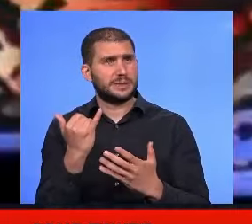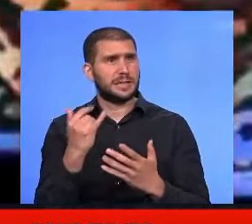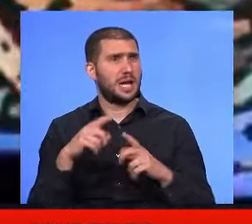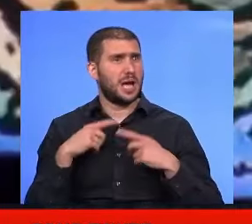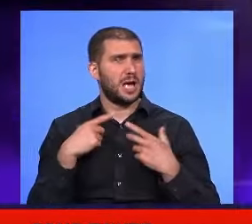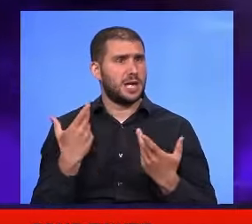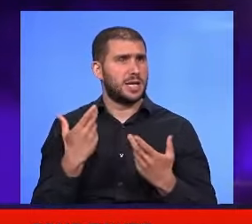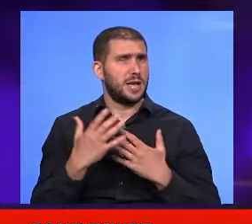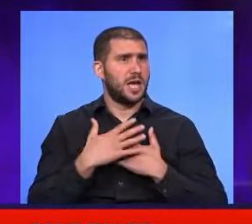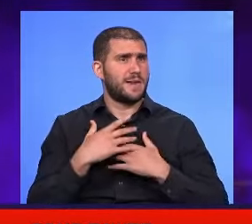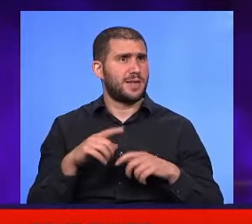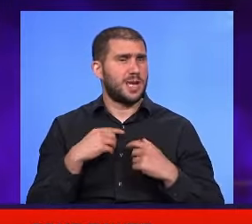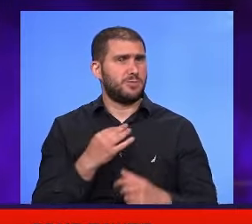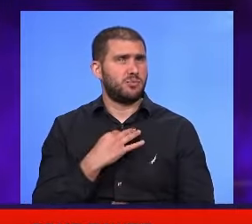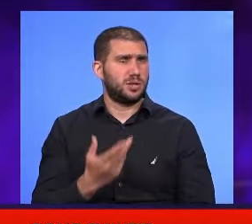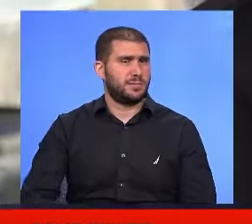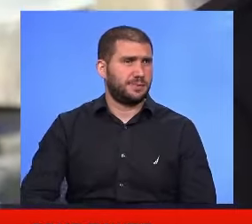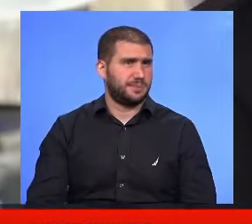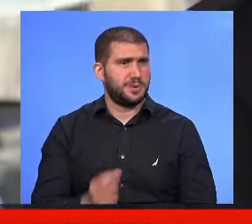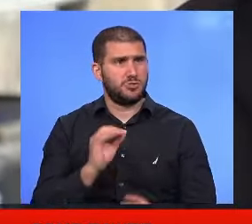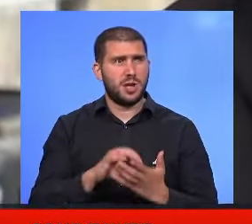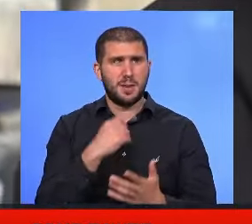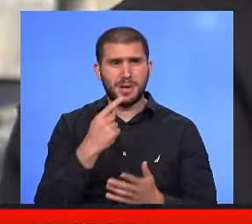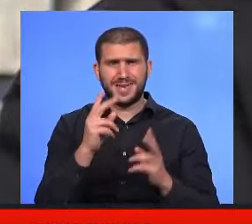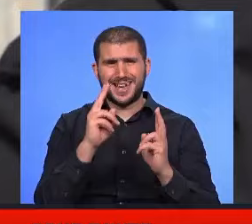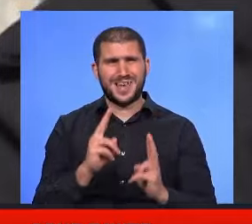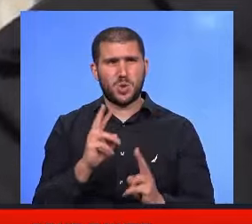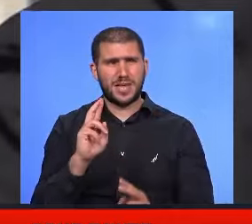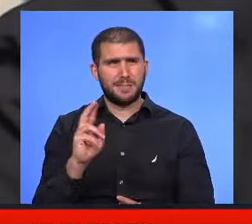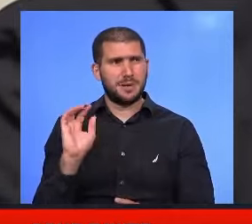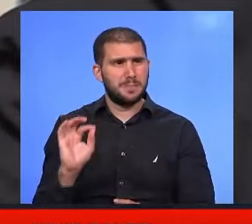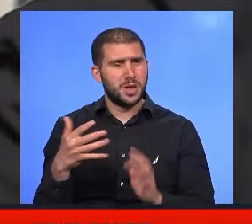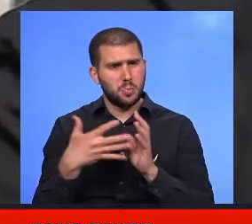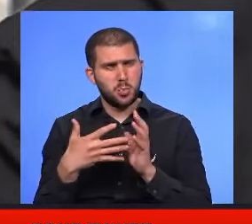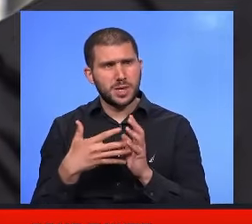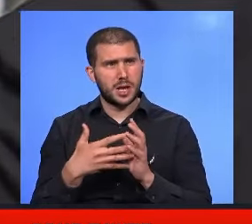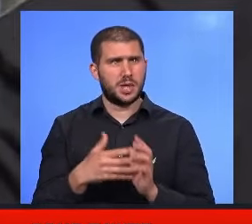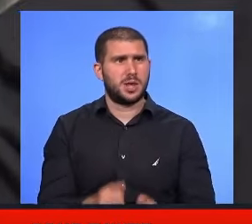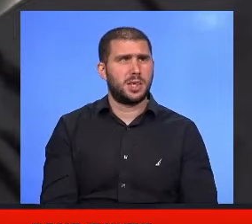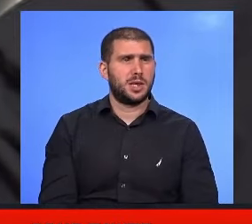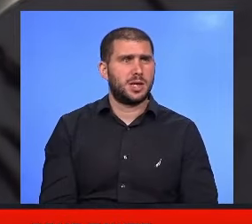בלייב, אהבת חיי. וכשאמרתי לה חניון ריים, אז היא בודקת הכל.